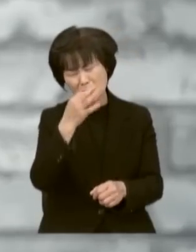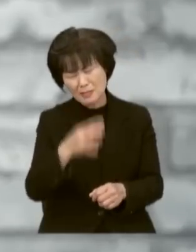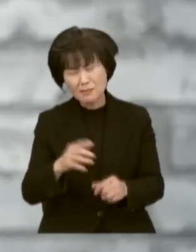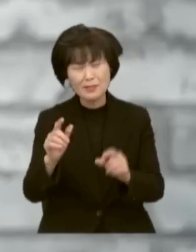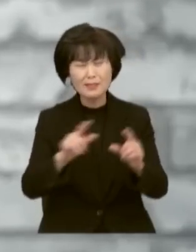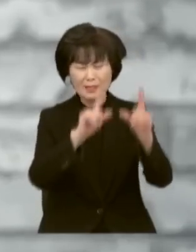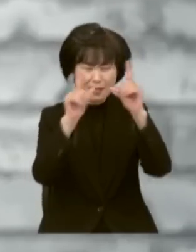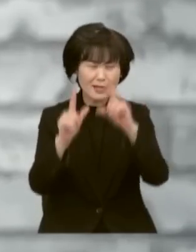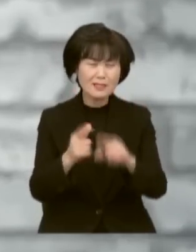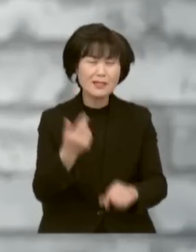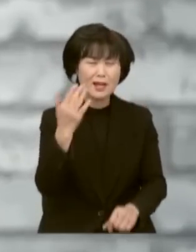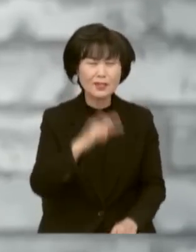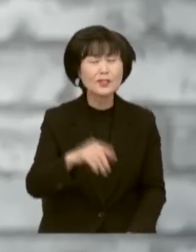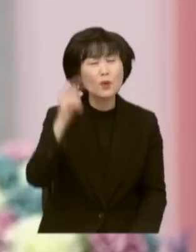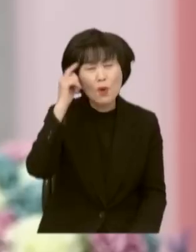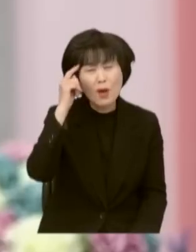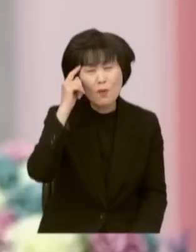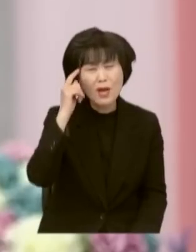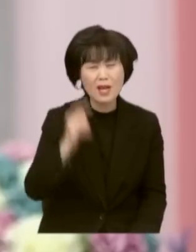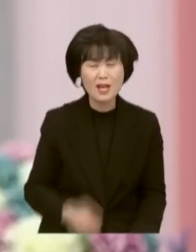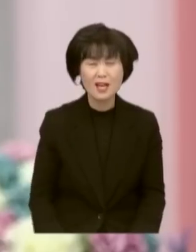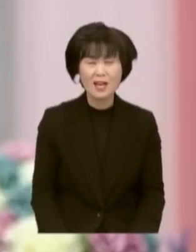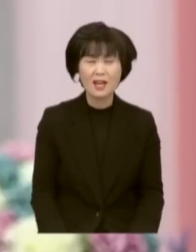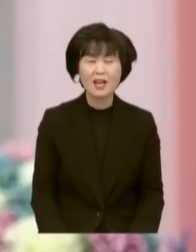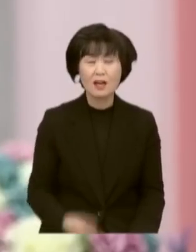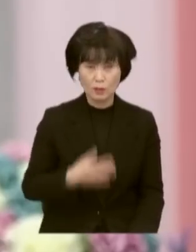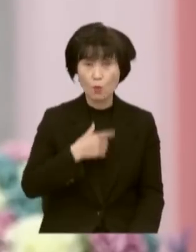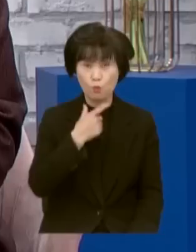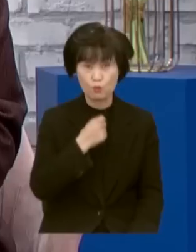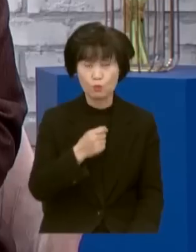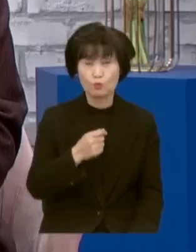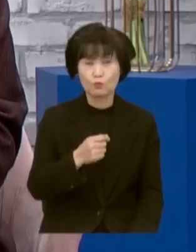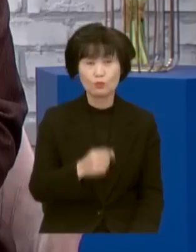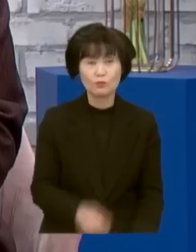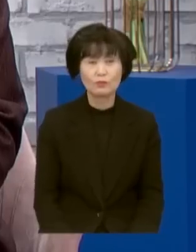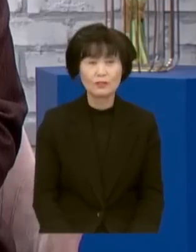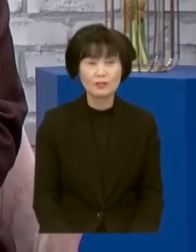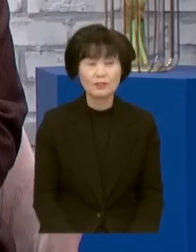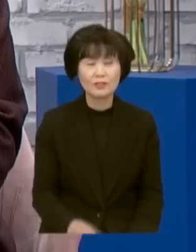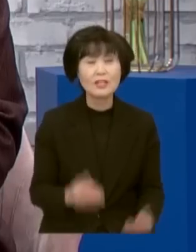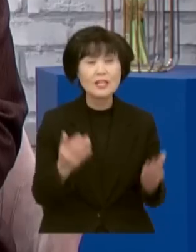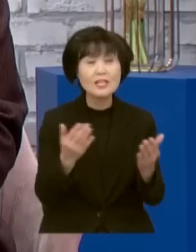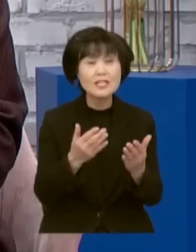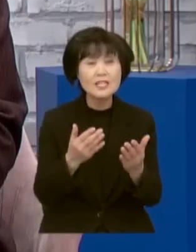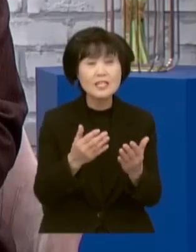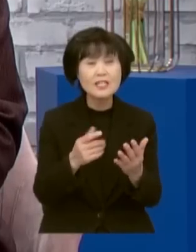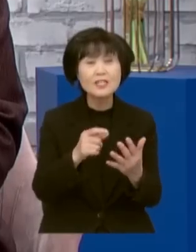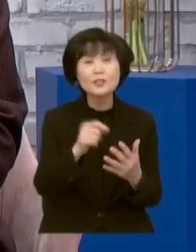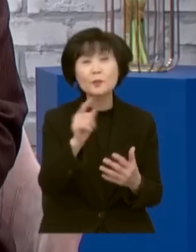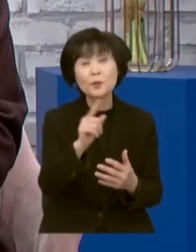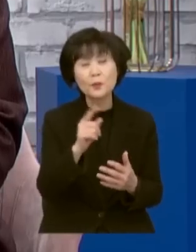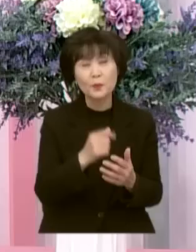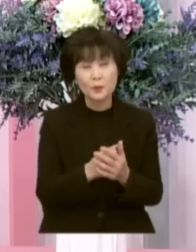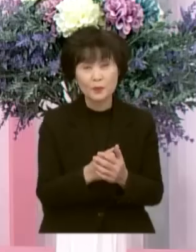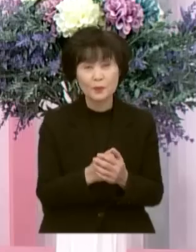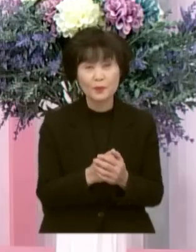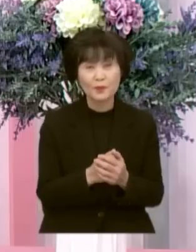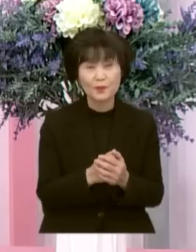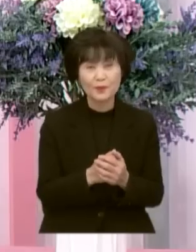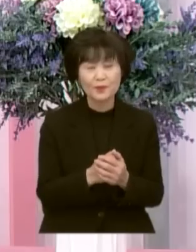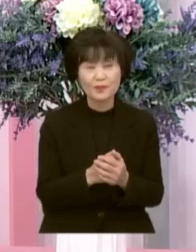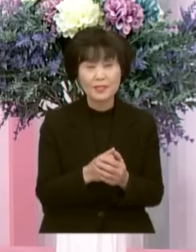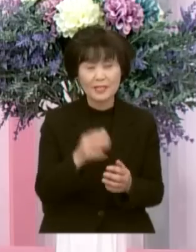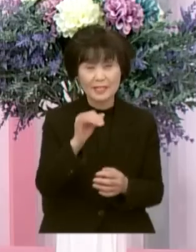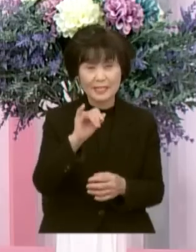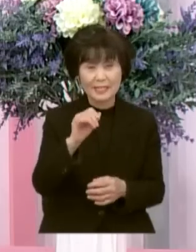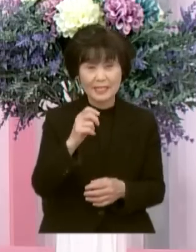왜 사도 바울이라고 그랬대요. 너무 원해요. 네. 아무튼 그래서 네. 그래서 어떤 일을 하게 됐어요. 그러니까 그 왜